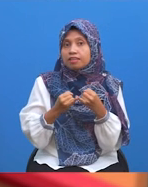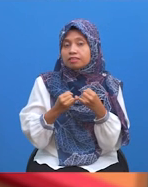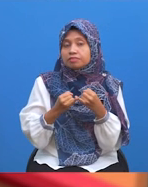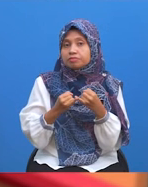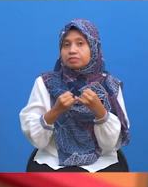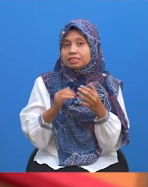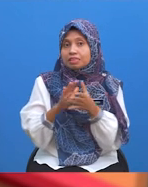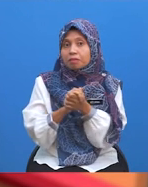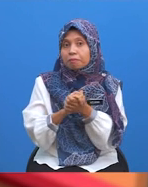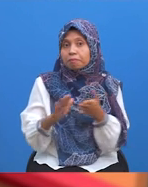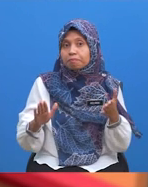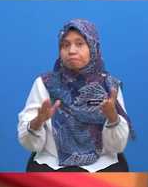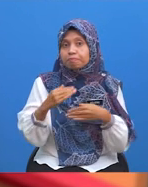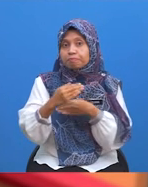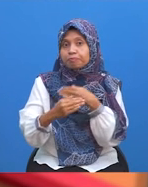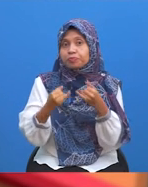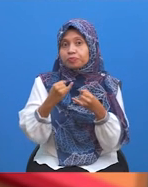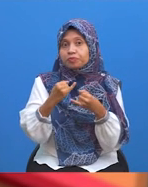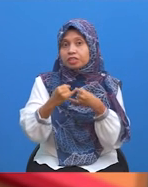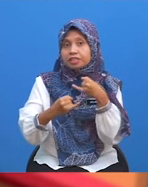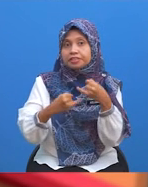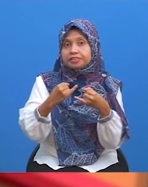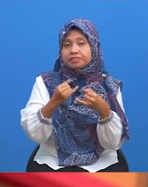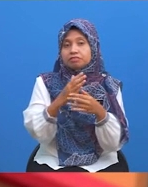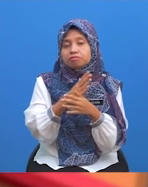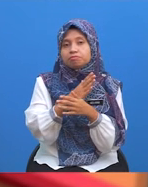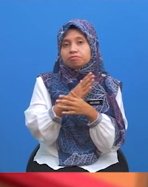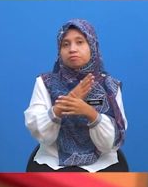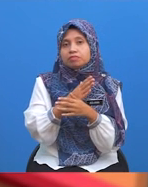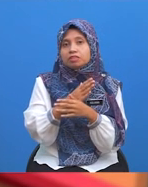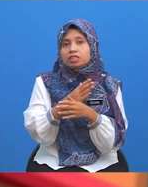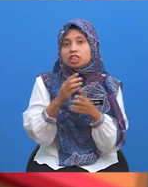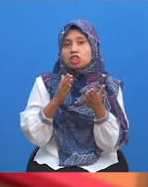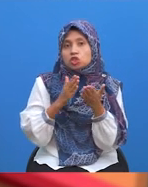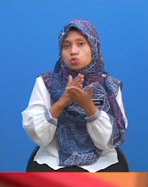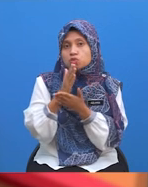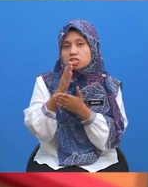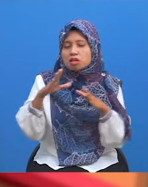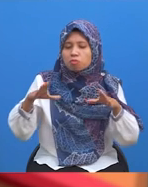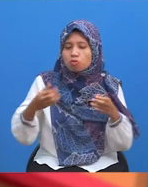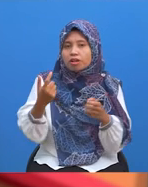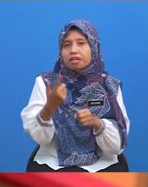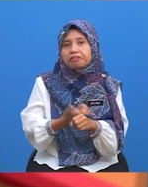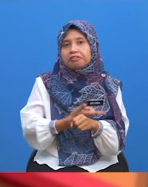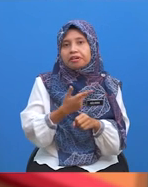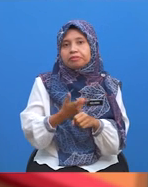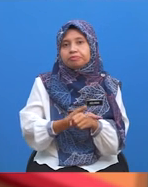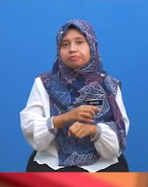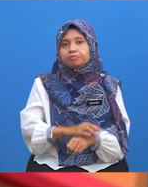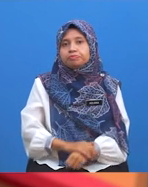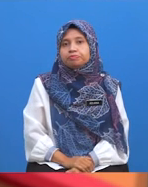Akhir kata, selamat maju jaya. Jangan putus asa dan teruskan membuat